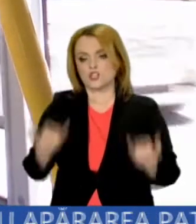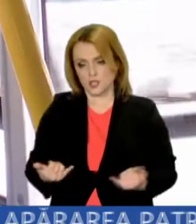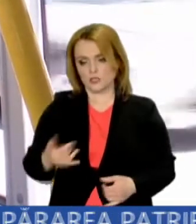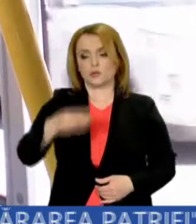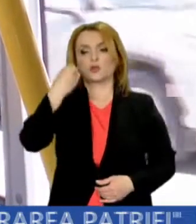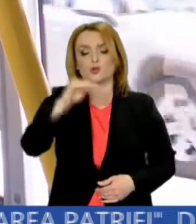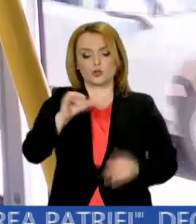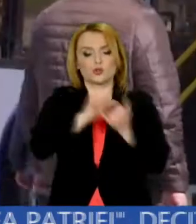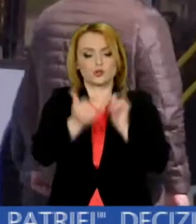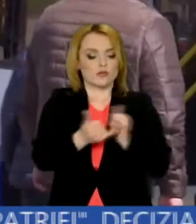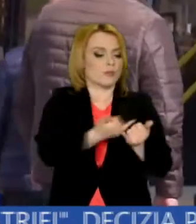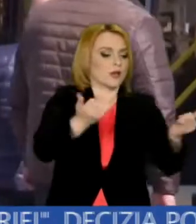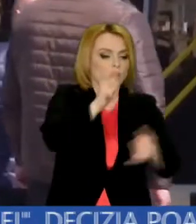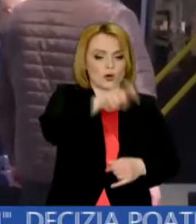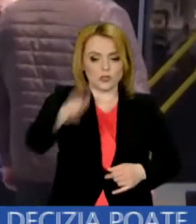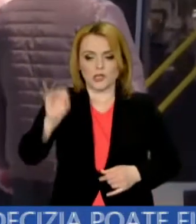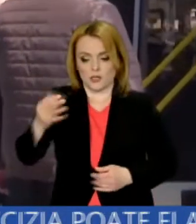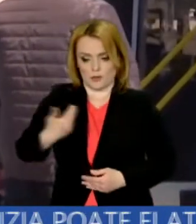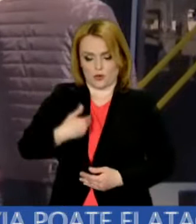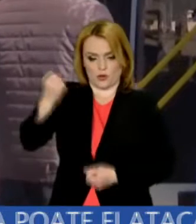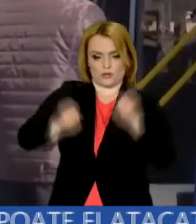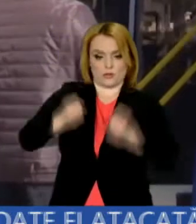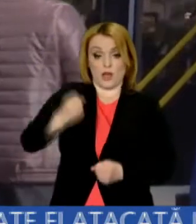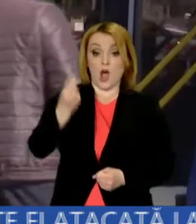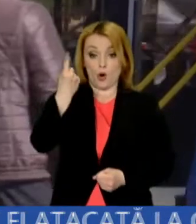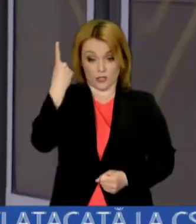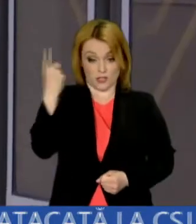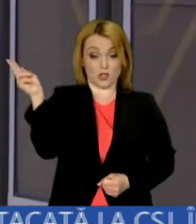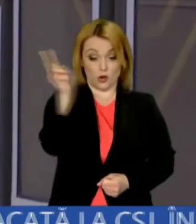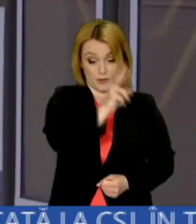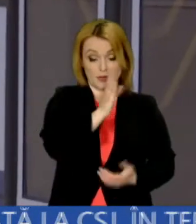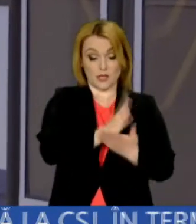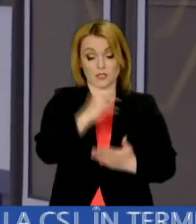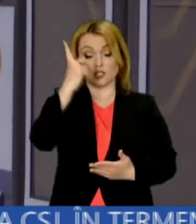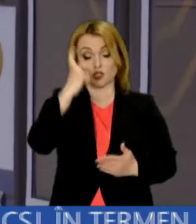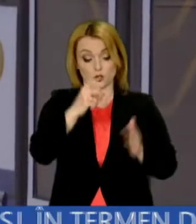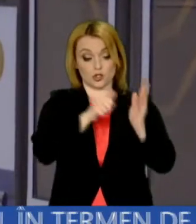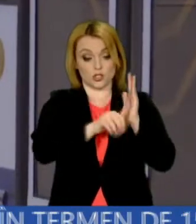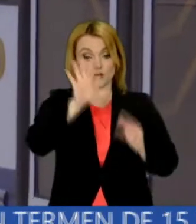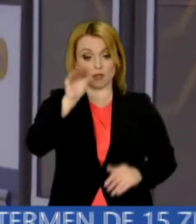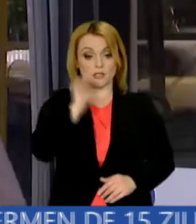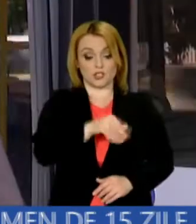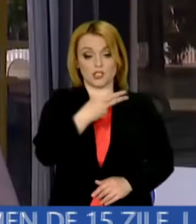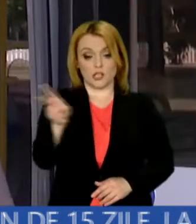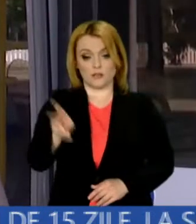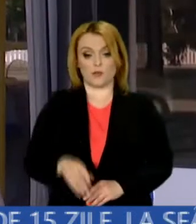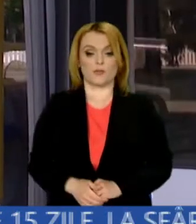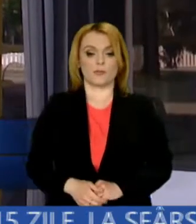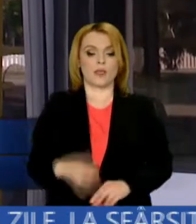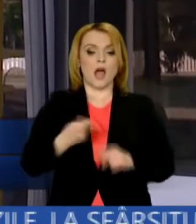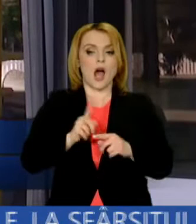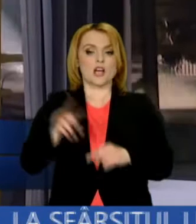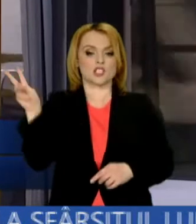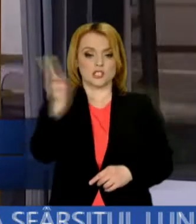mult mai ușor vara. Potrivit municipalității, costul unui troleibuz este de 165.000 de euro. Aceste troleibuze